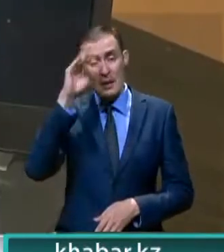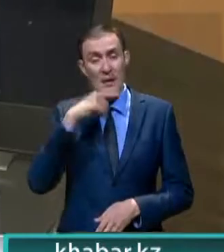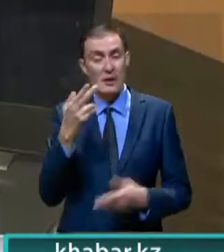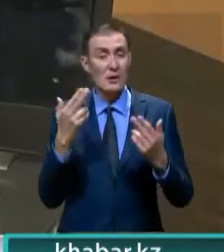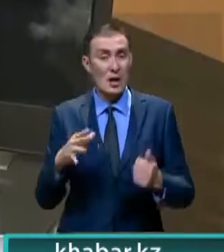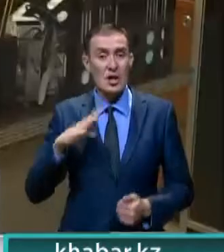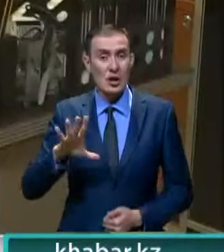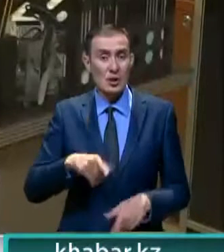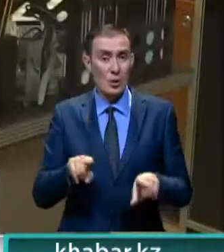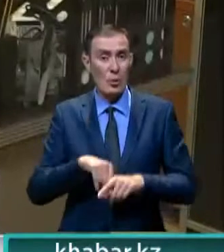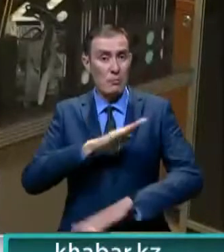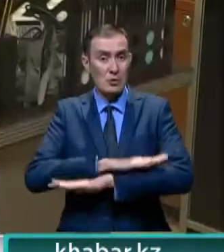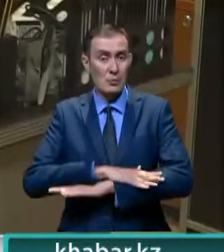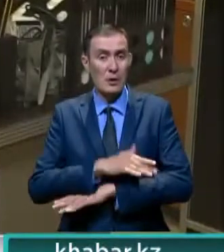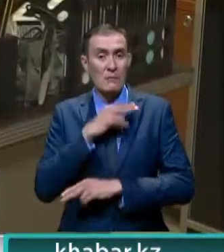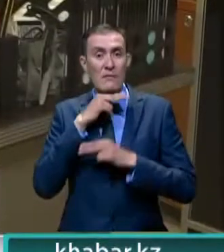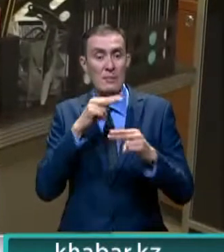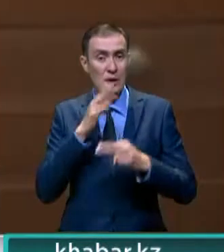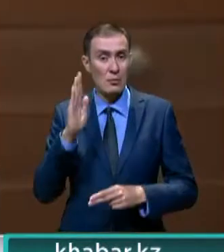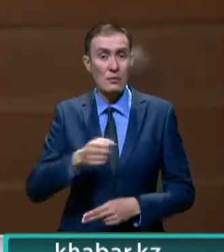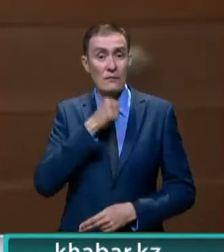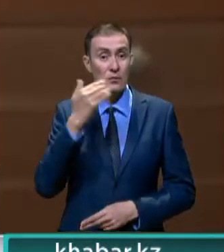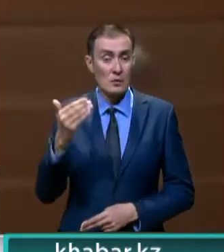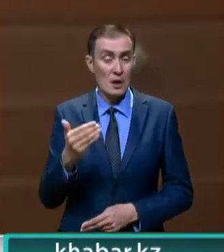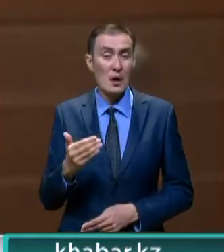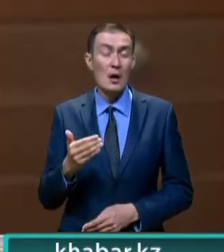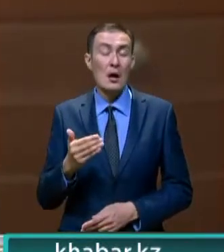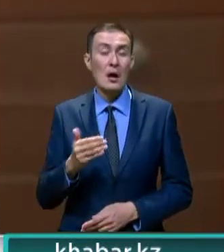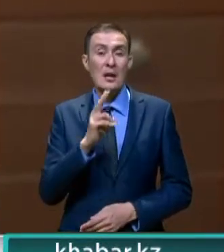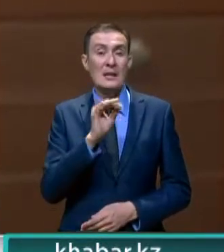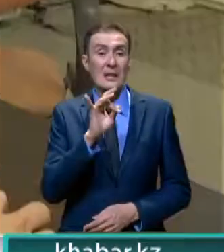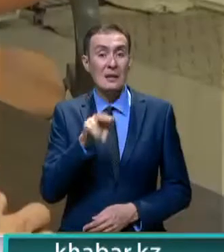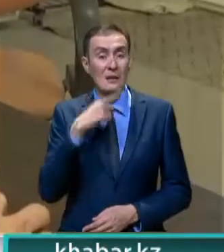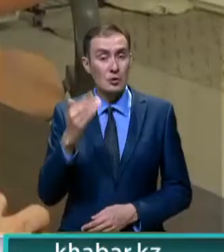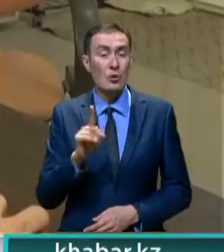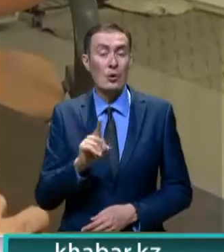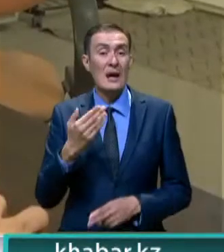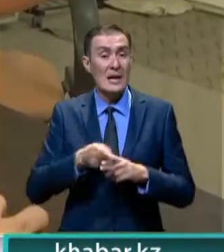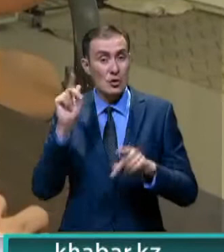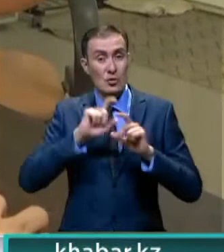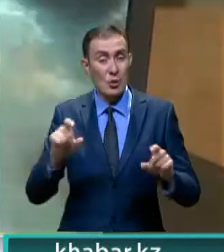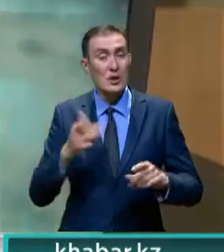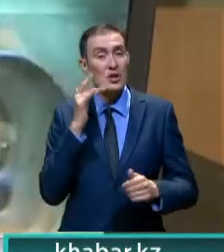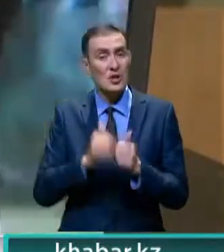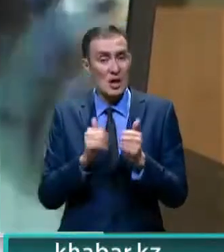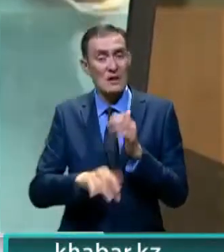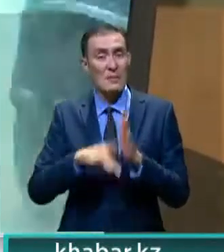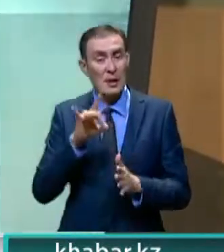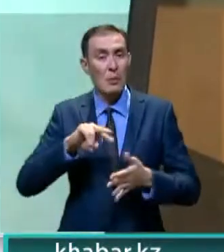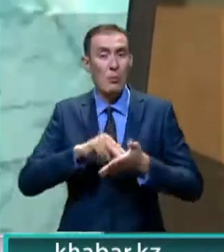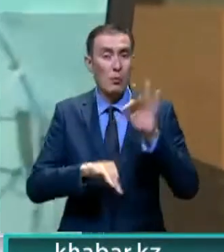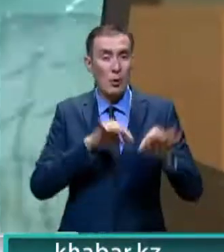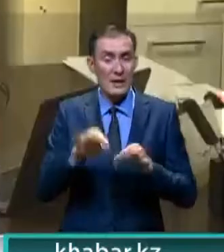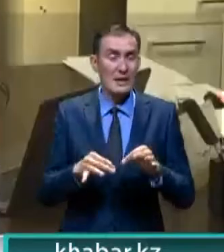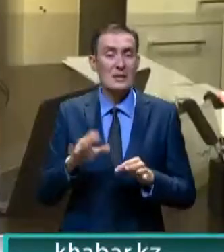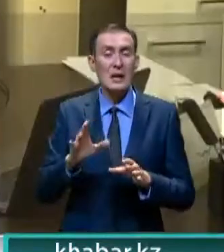не ожидал, что этот поступок привлечет внимание взрослых. Эколог Кирилл Осень говорит, мангистаусские школьники все чаще выбирают проекты,